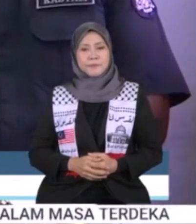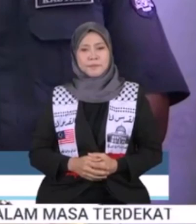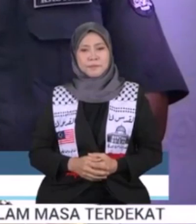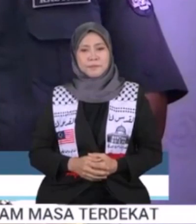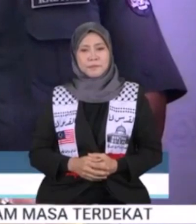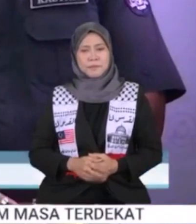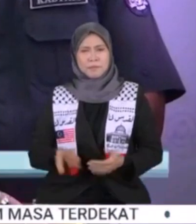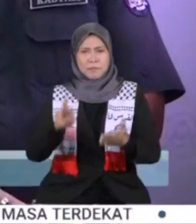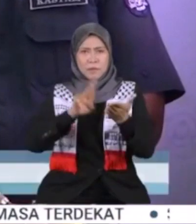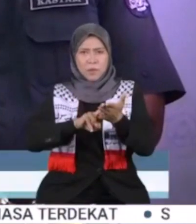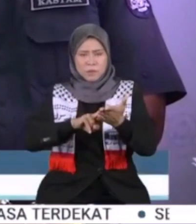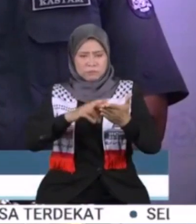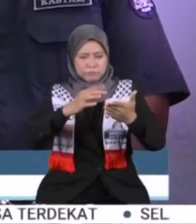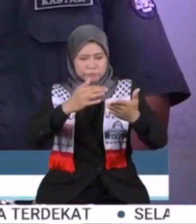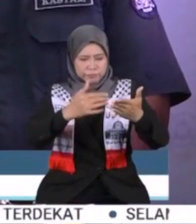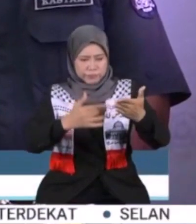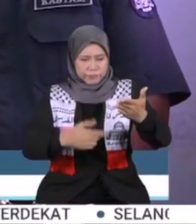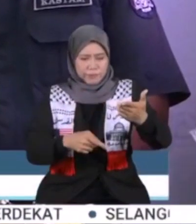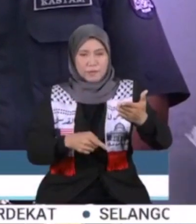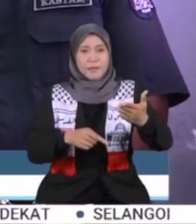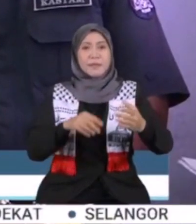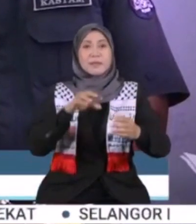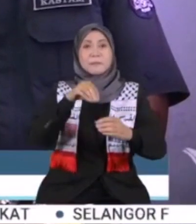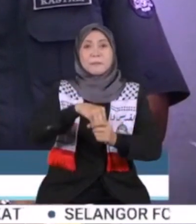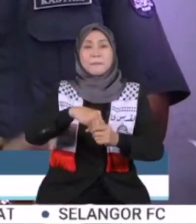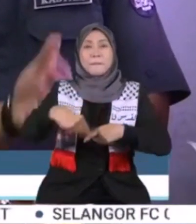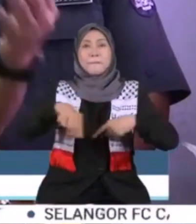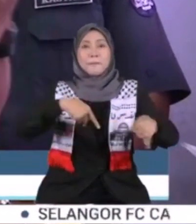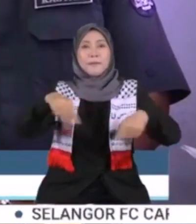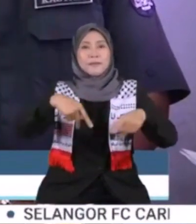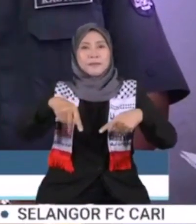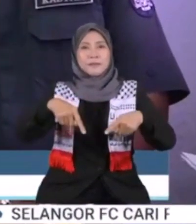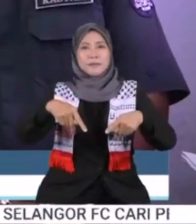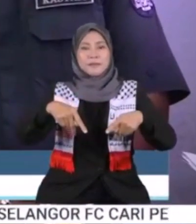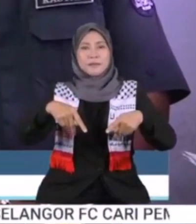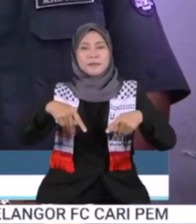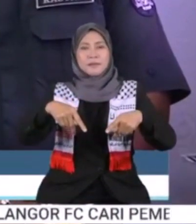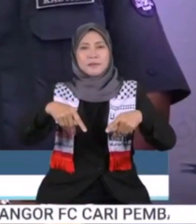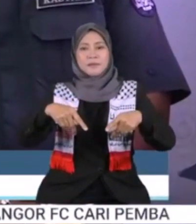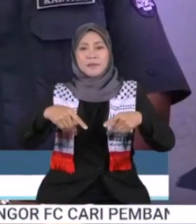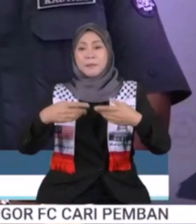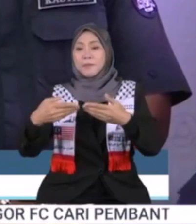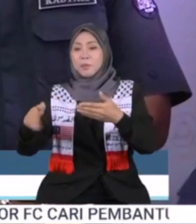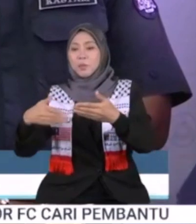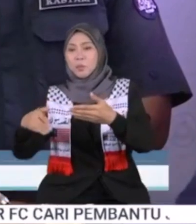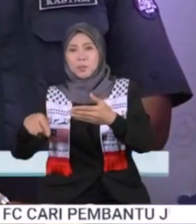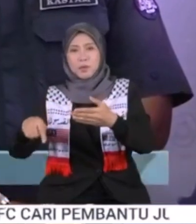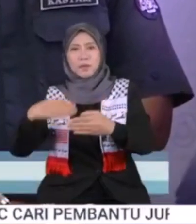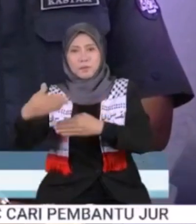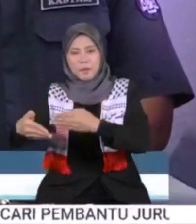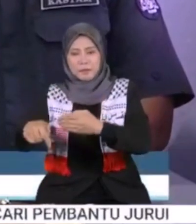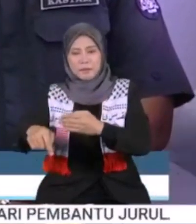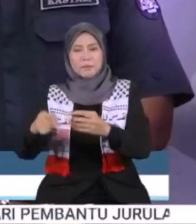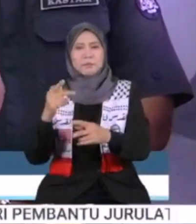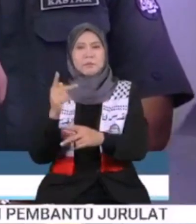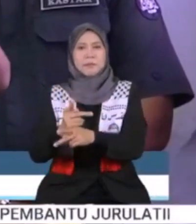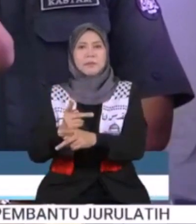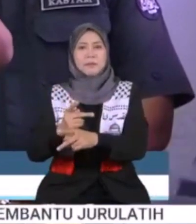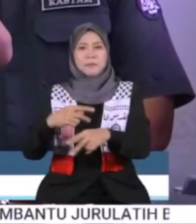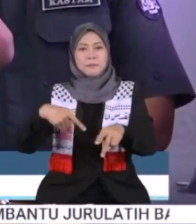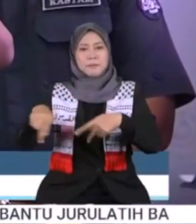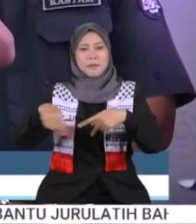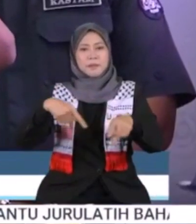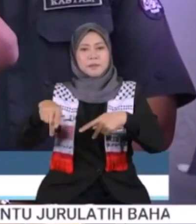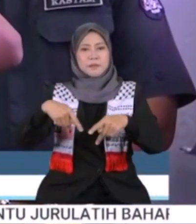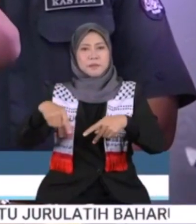Untuk kes rokok ni, dia letak plastik toys di pintu depan tu lah. Jadi plastik toys